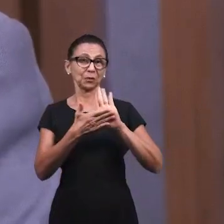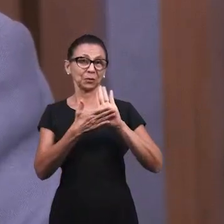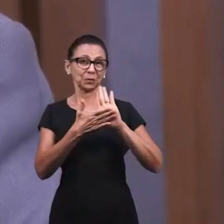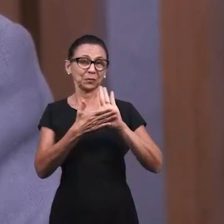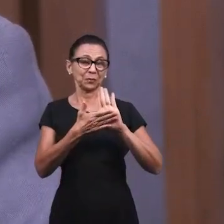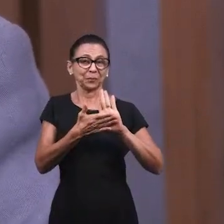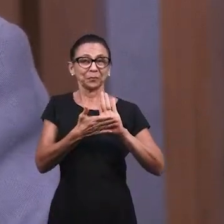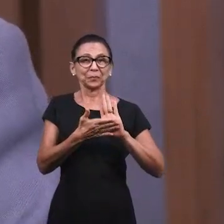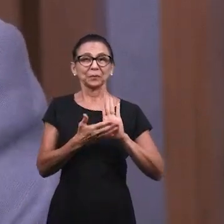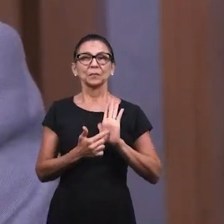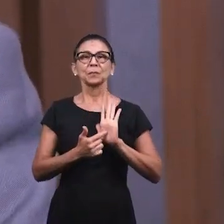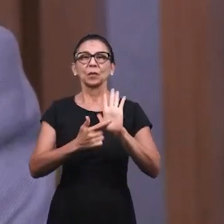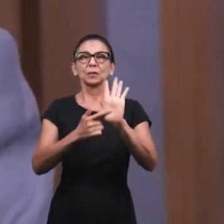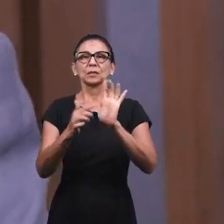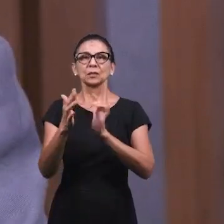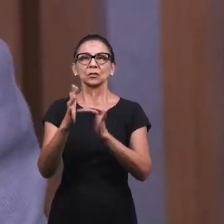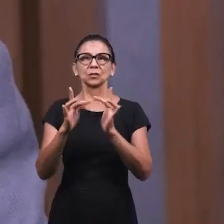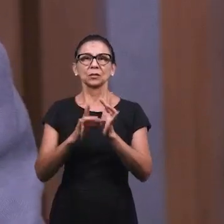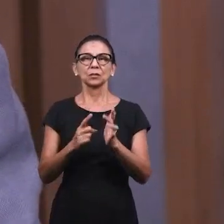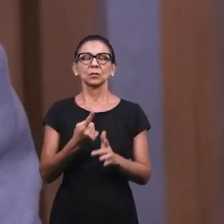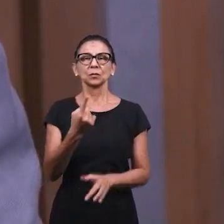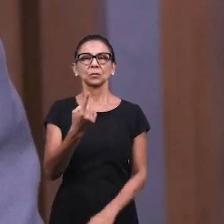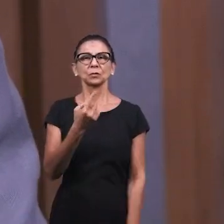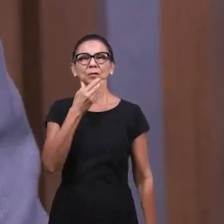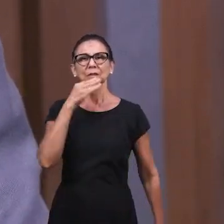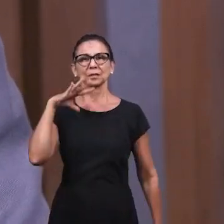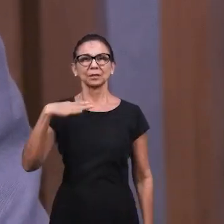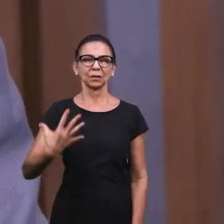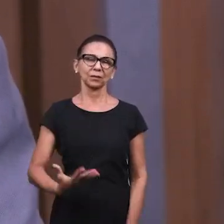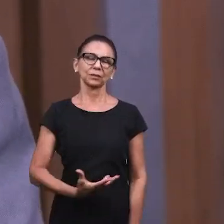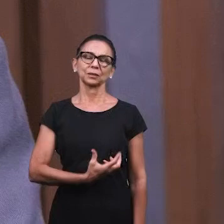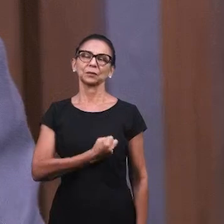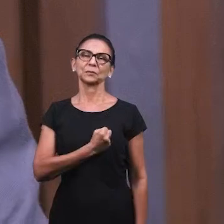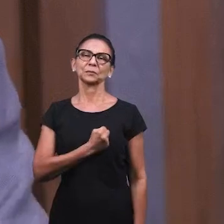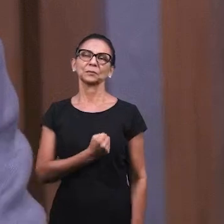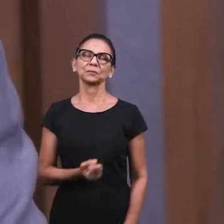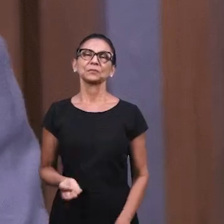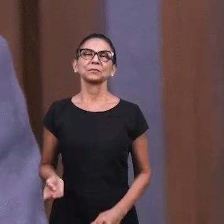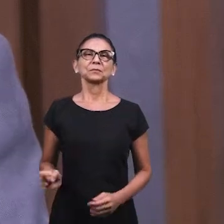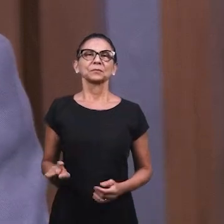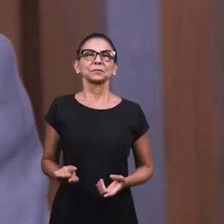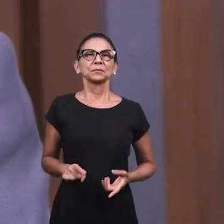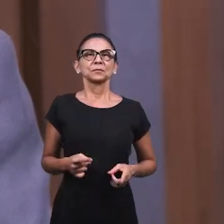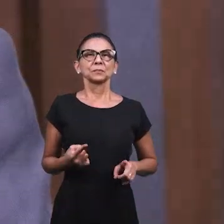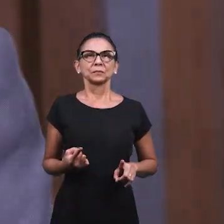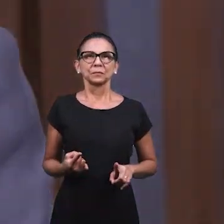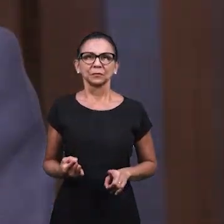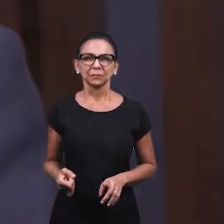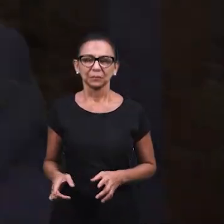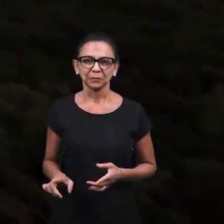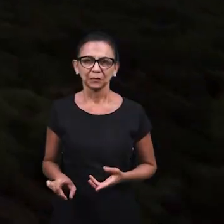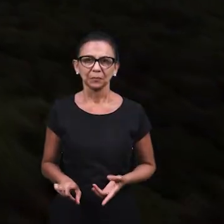le Seigneur Jésus comme étant la lumière divine qui n'arrête pas de briller. Nous allons chanter ce chant.